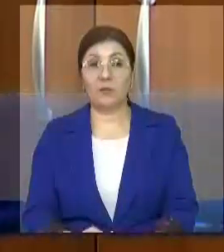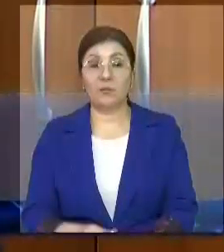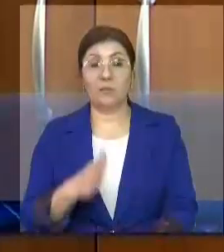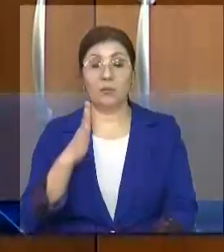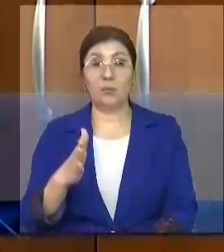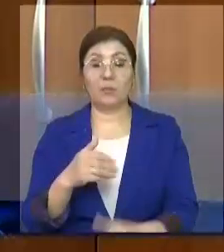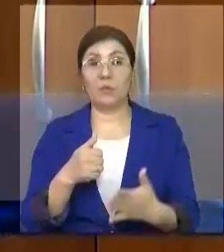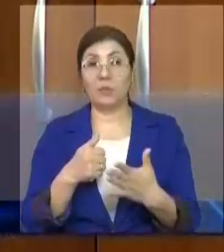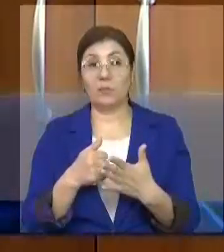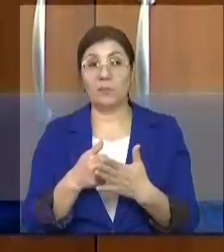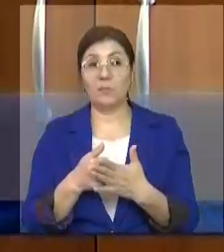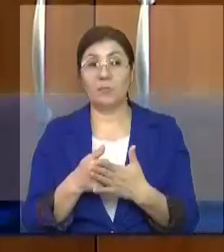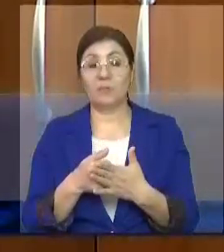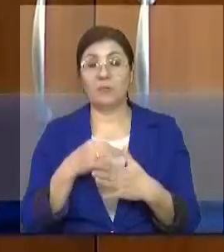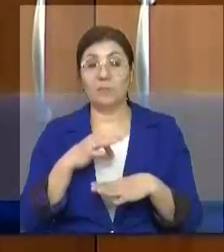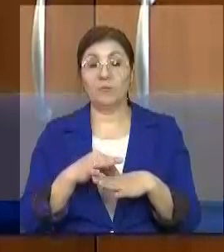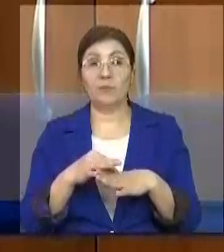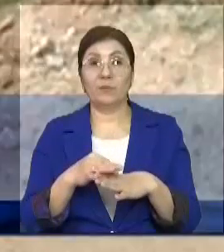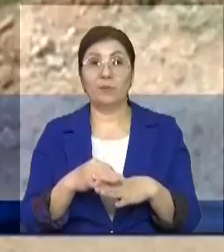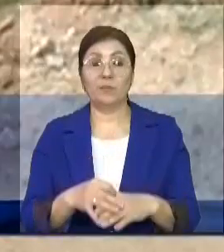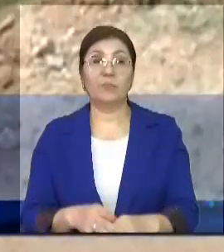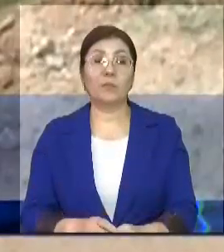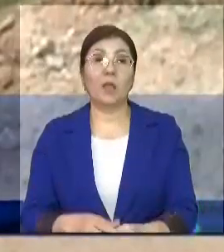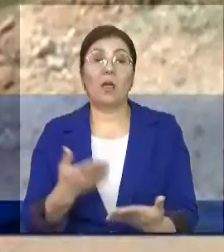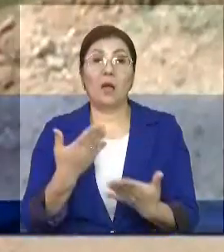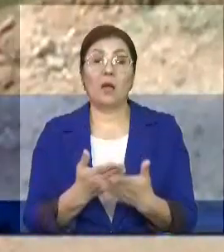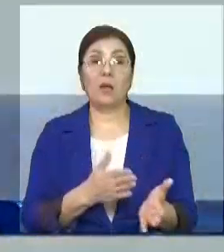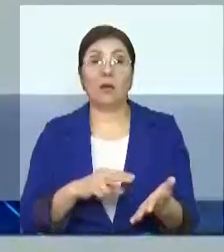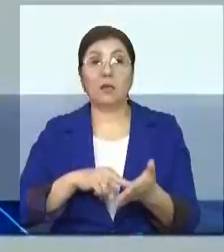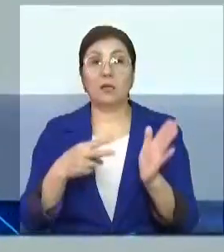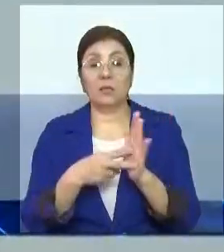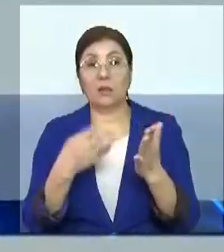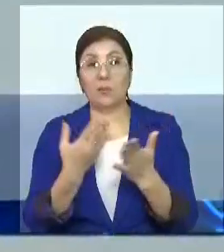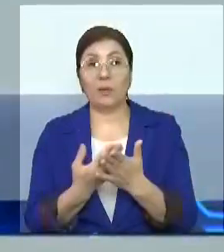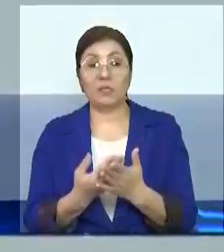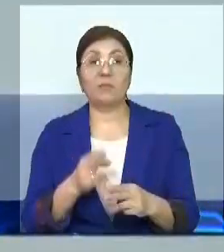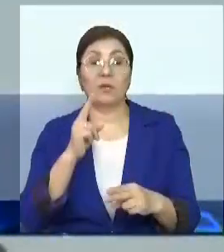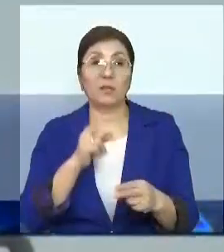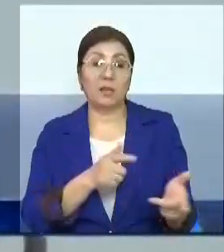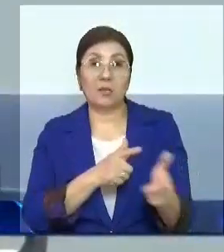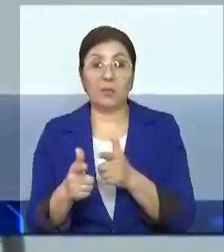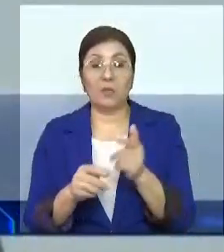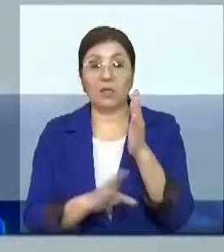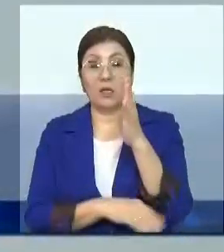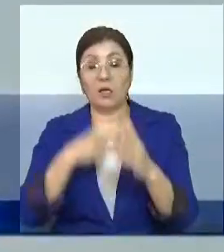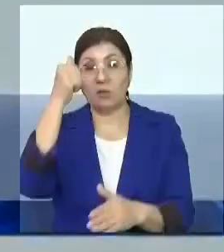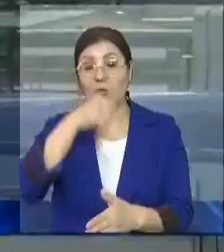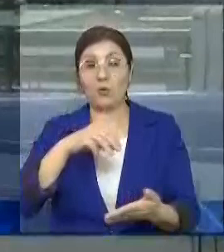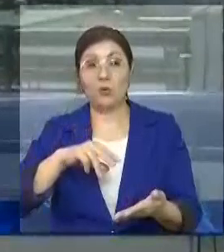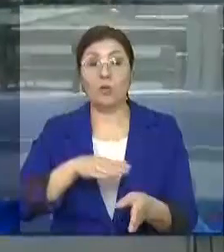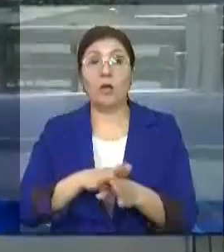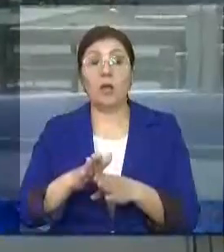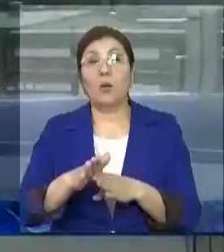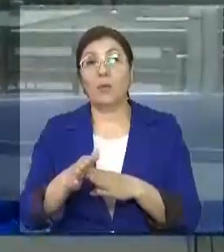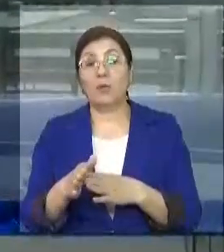по мере возможности будем, да, и специалистов привлекать. И хотя дорожная карта находится на стадии разработки, к концу года планируется реализация